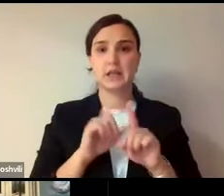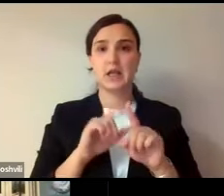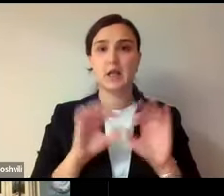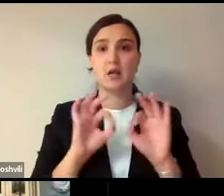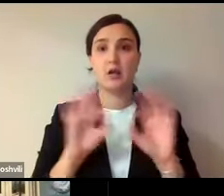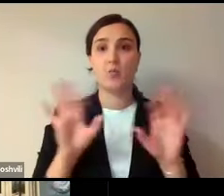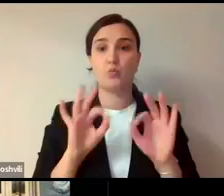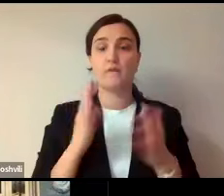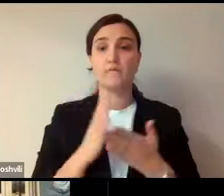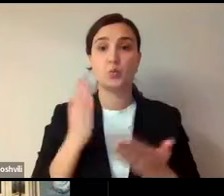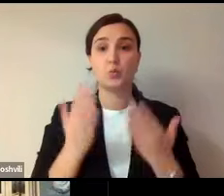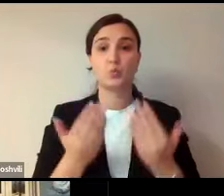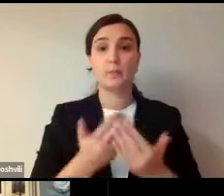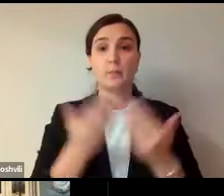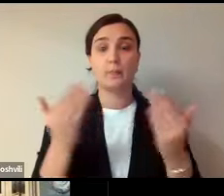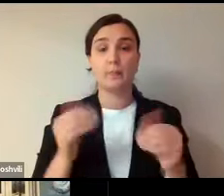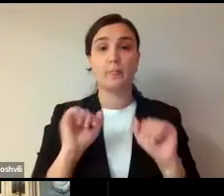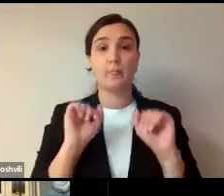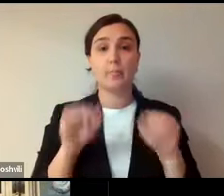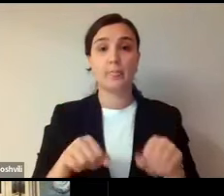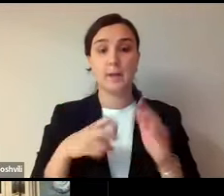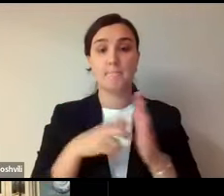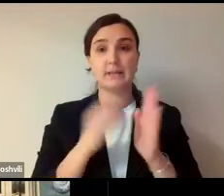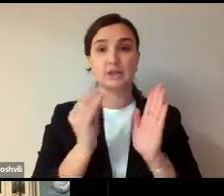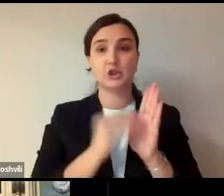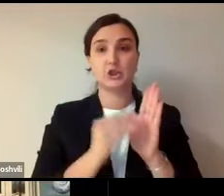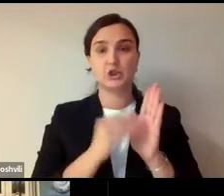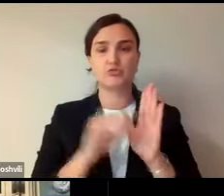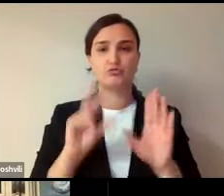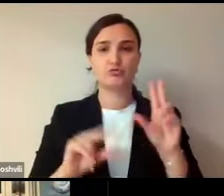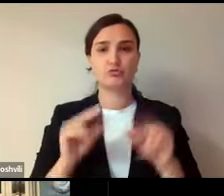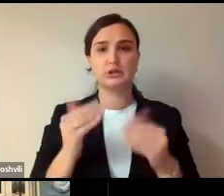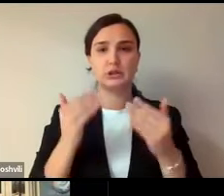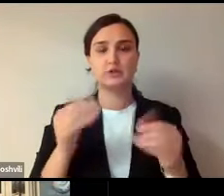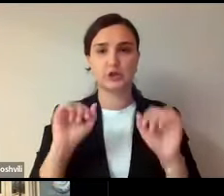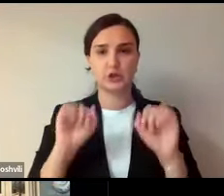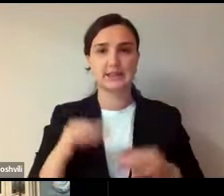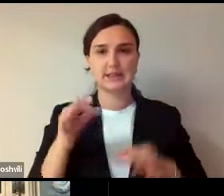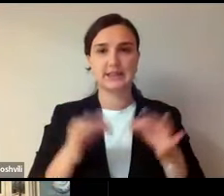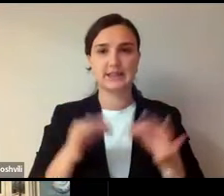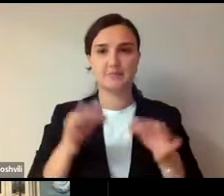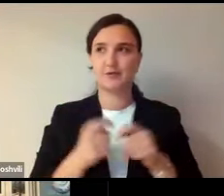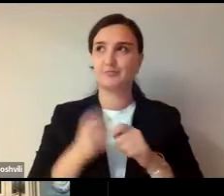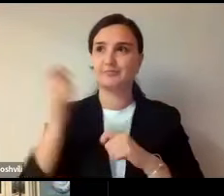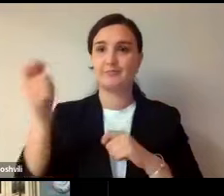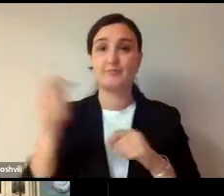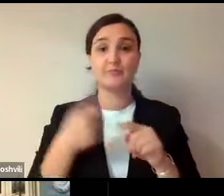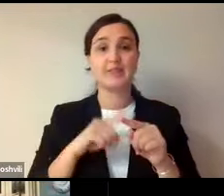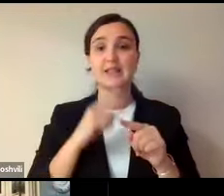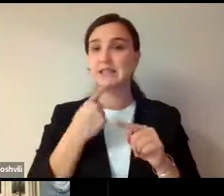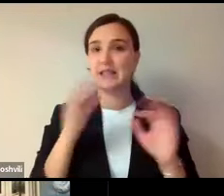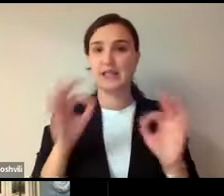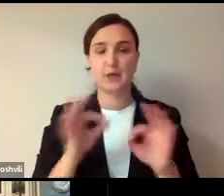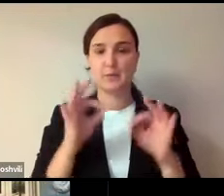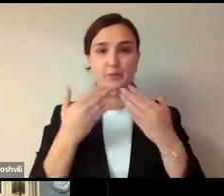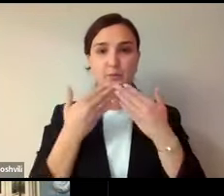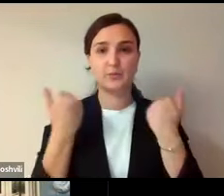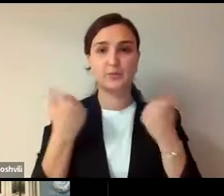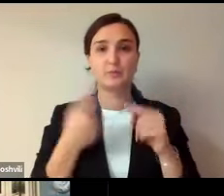გვაქვს. თუ თქვენ შეგიძლიათ მესეჯის წერა, ესე იგი თქვენ შეგიძლიათ სასამართლოსთვისაც მიმართო. ამაზე ძნელი არ უნდა იყოს, იმიტომ